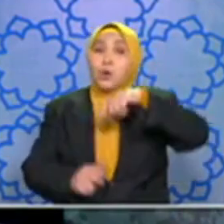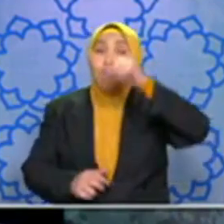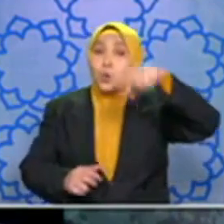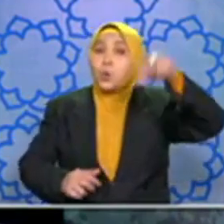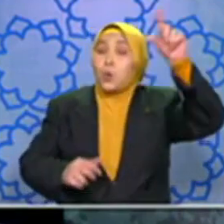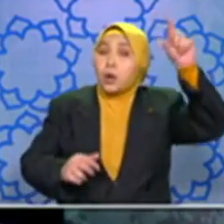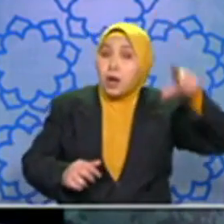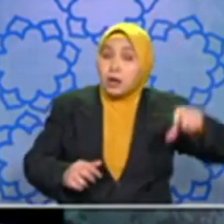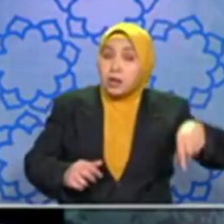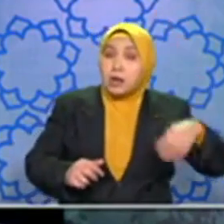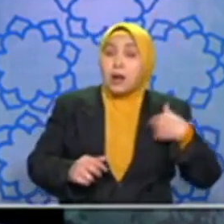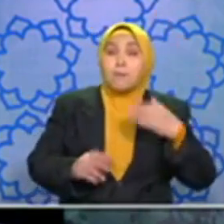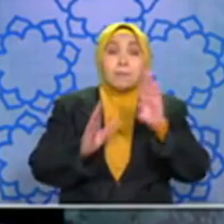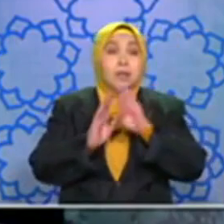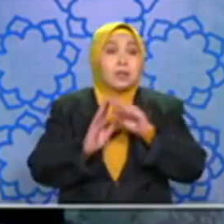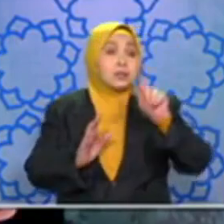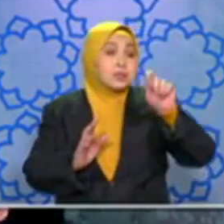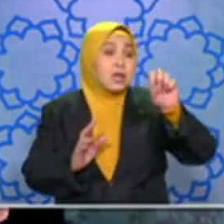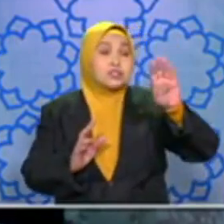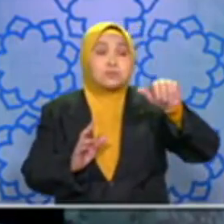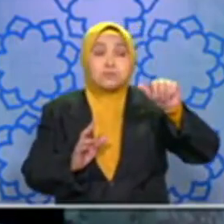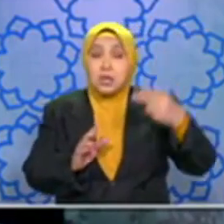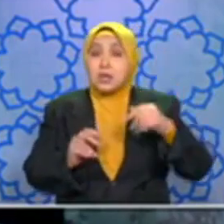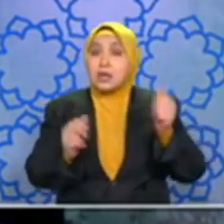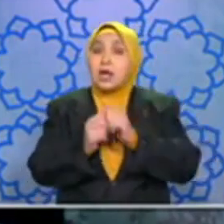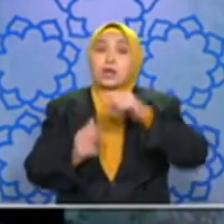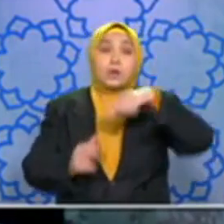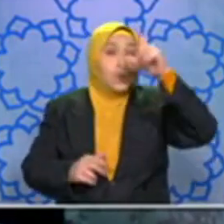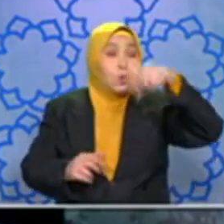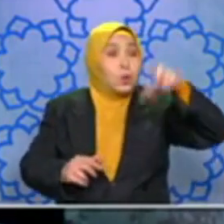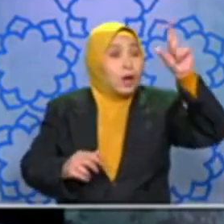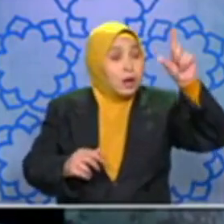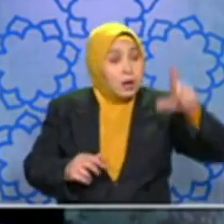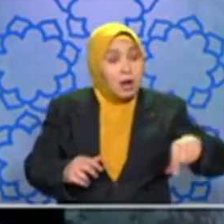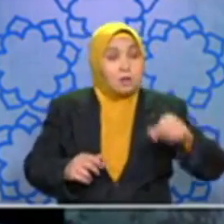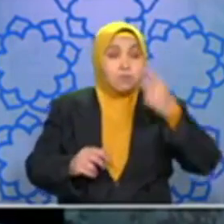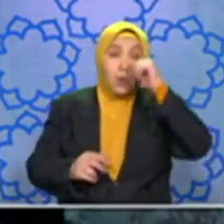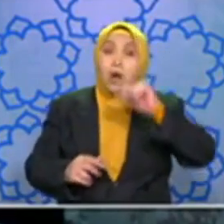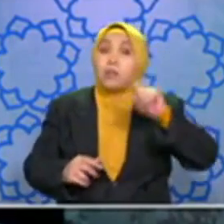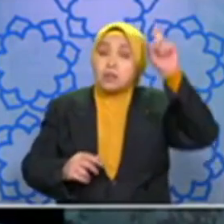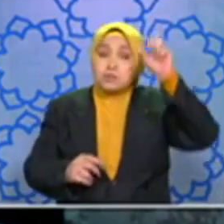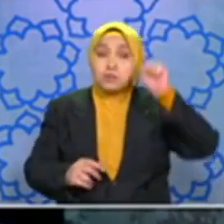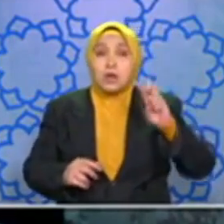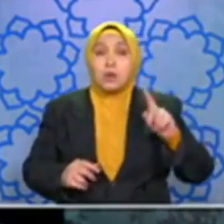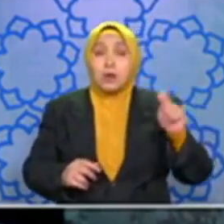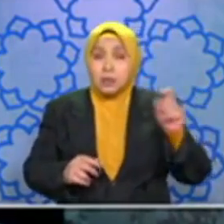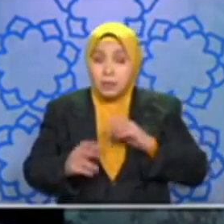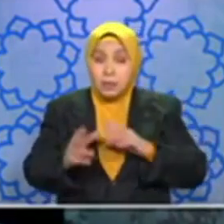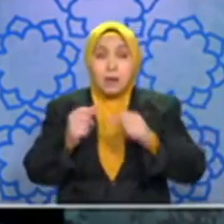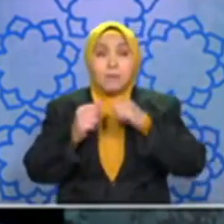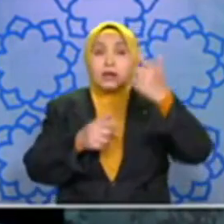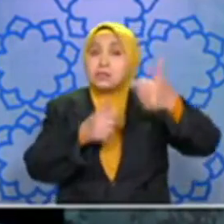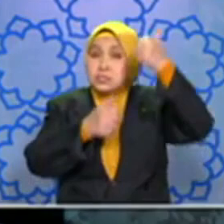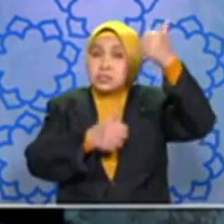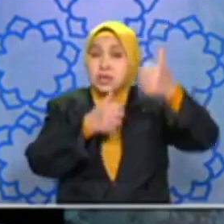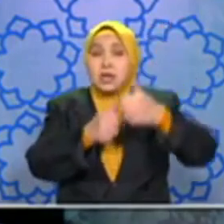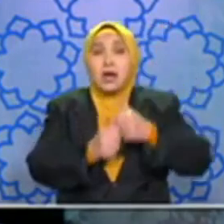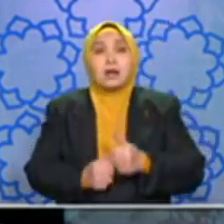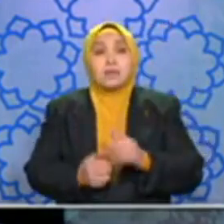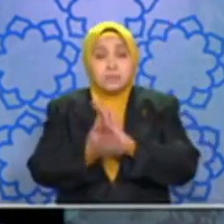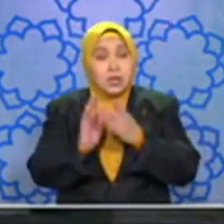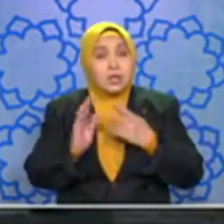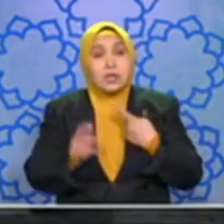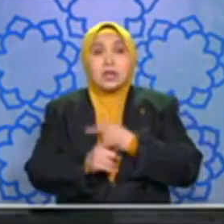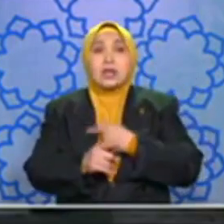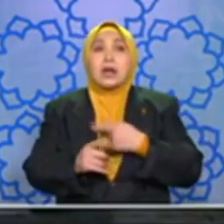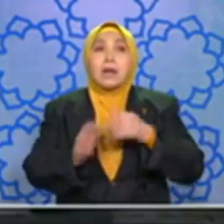beri bertasbih bersama dengan gunung ganang. Kita bertasbih memuji Allah Subhanahu Wa Taala. mendapat kemuliaan insya-Allah. Kalau cakap tentang tasbih Ustaz